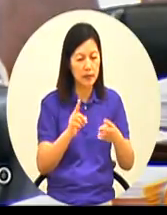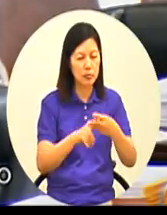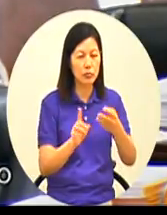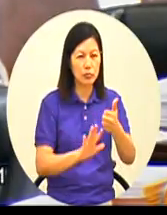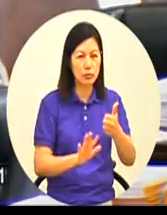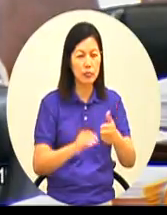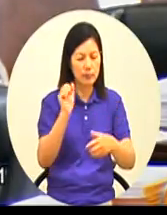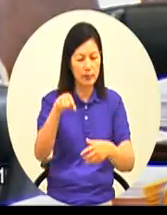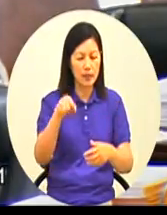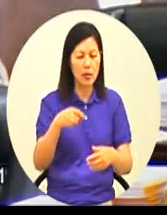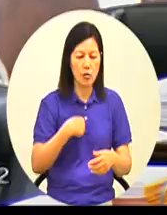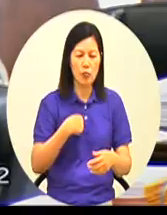就不再